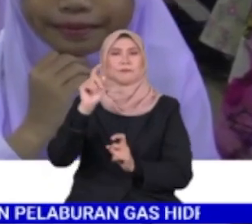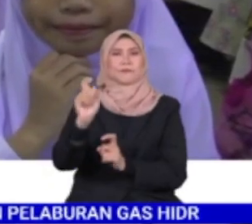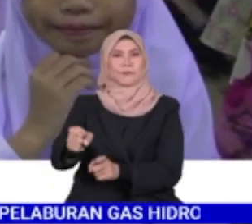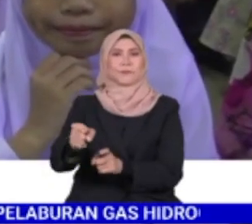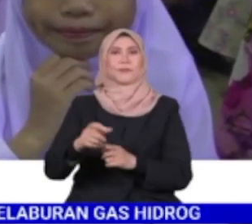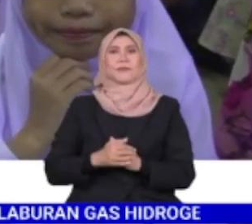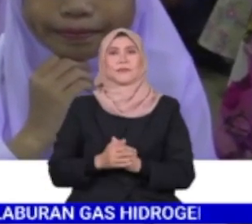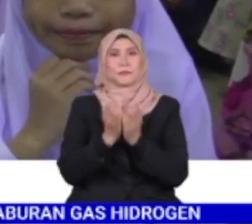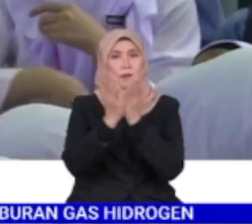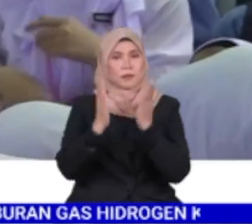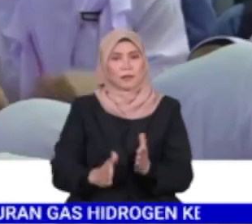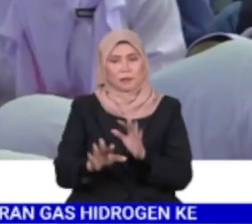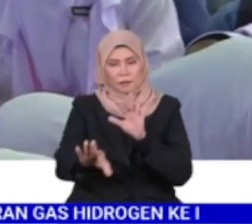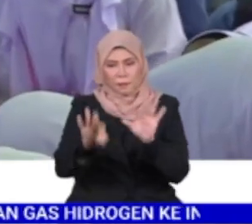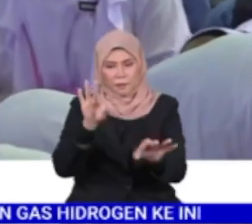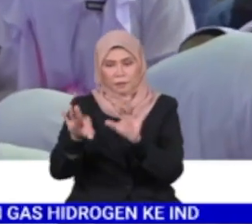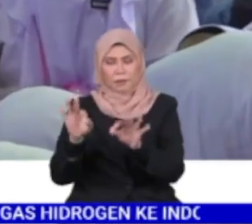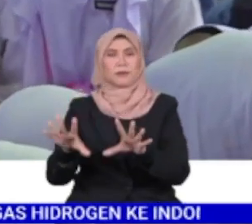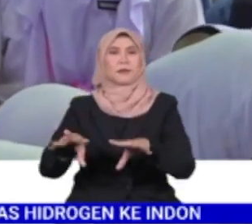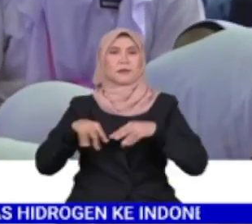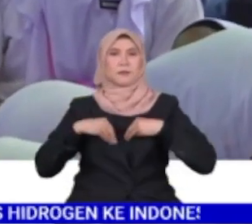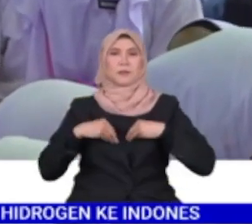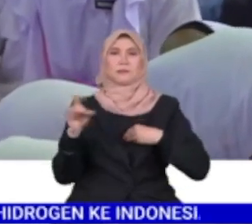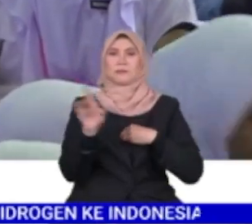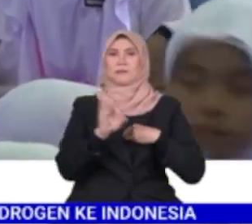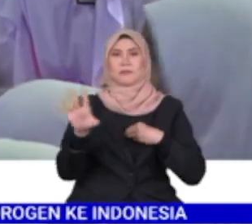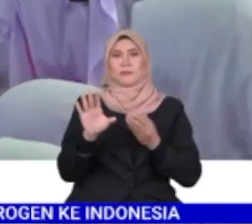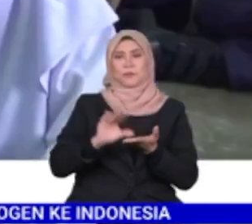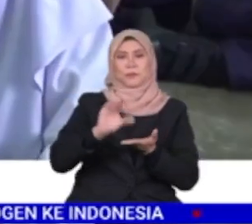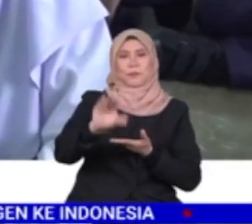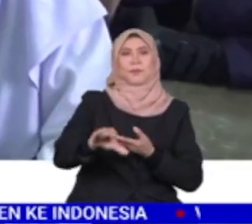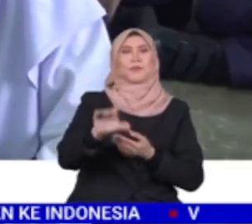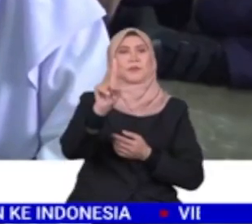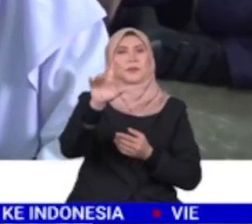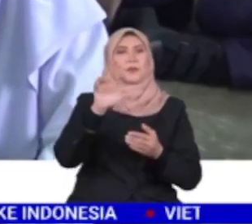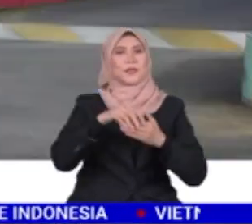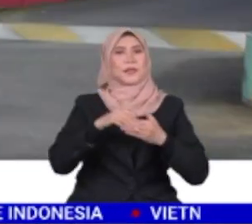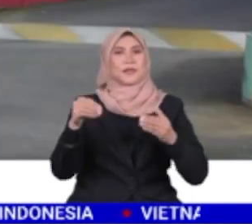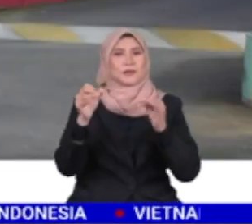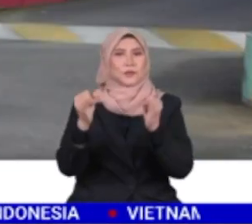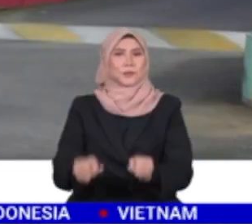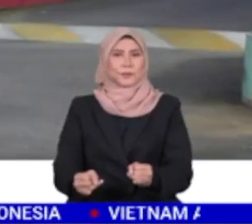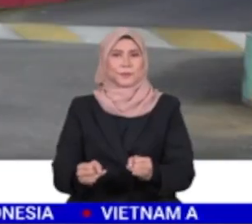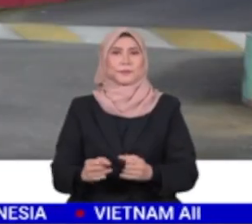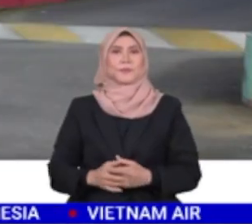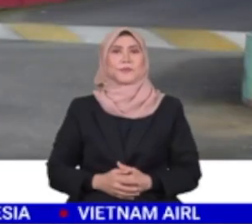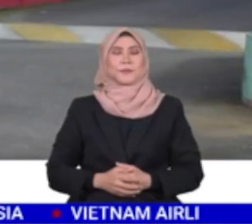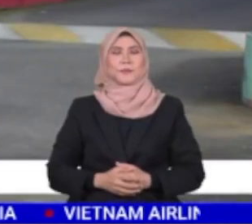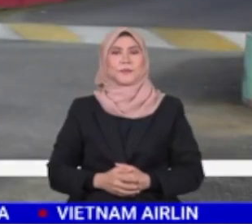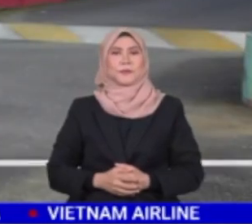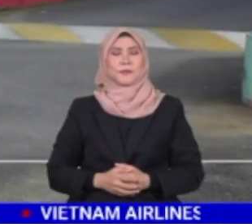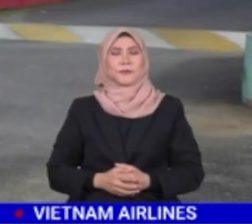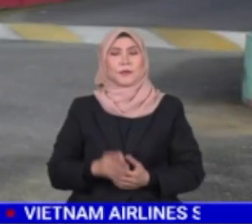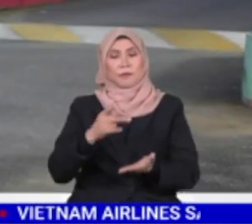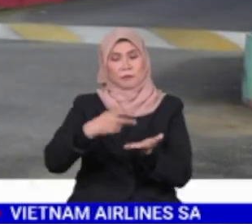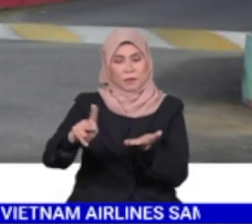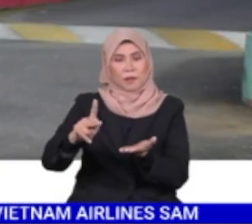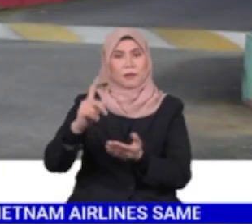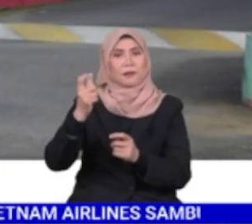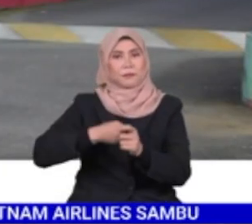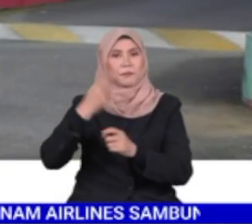setiap murid terpilih juga menimba secara sekali bayar 100 Ringgit seorang pengagi hantu dibuat sejak tahun